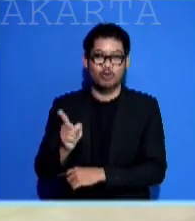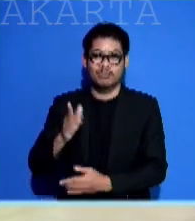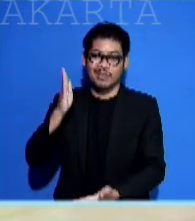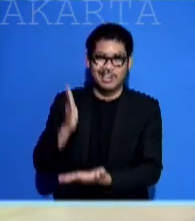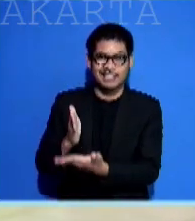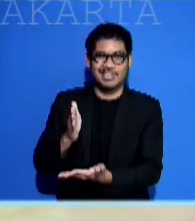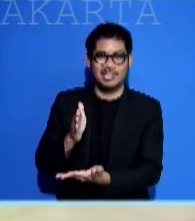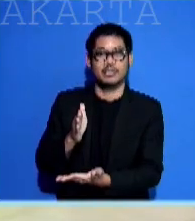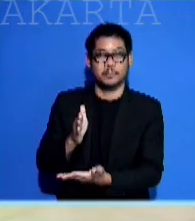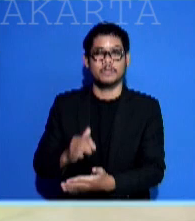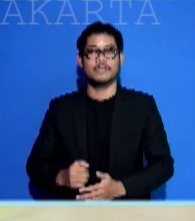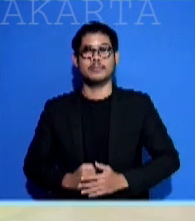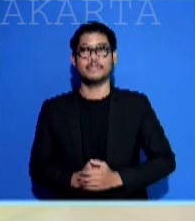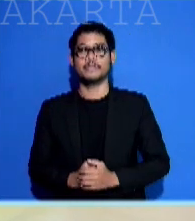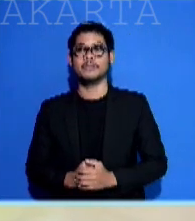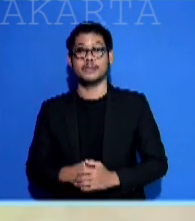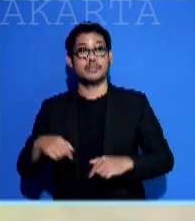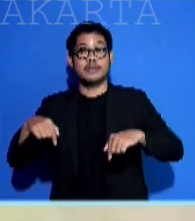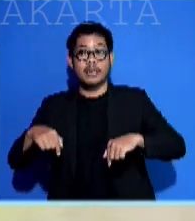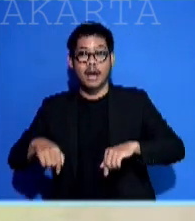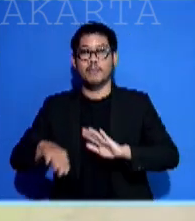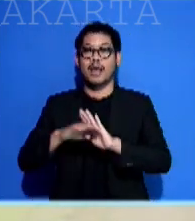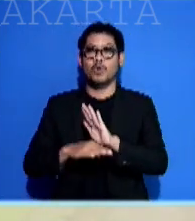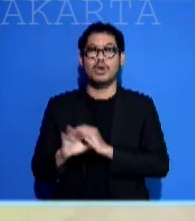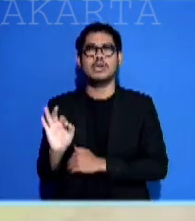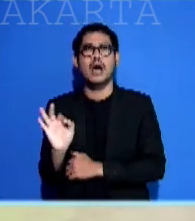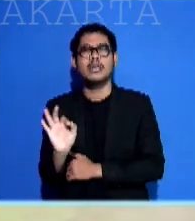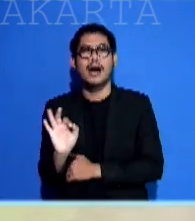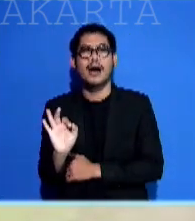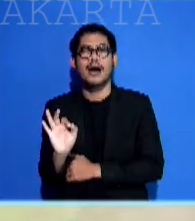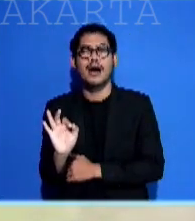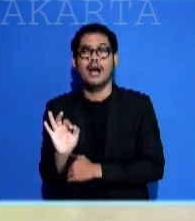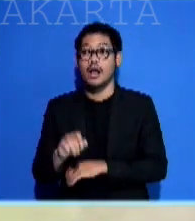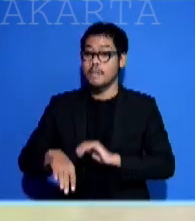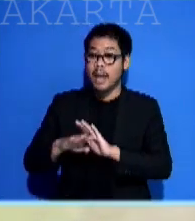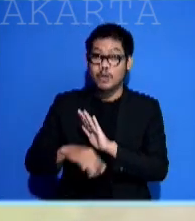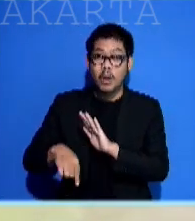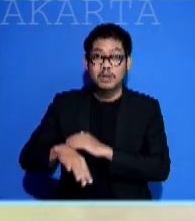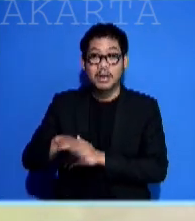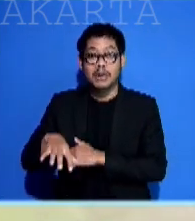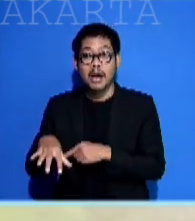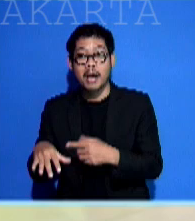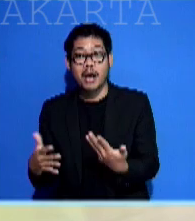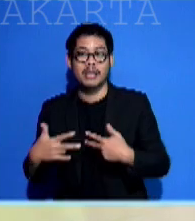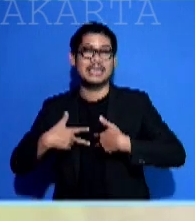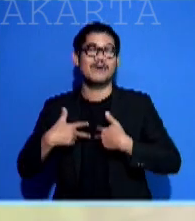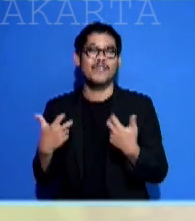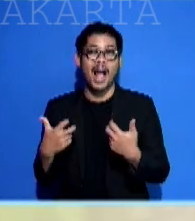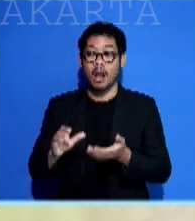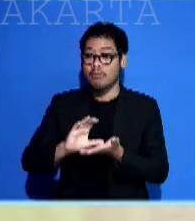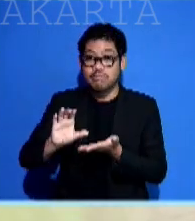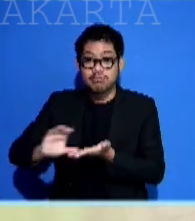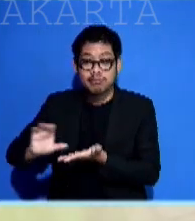belum ada regulasi ini ada regulasi namanya Perda penyelenggaraan peternakan dan kesehatan